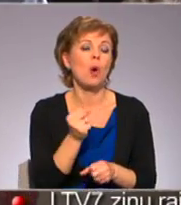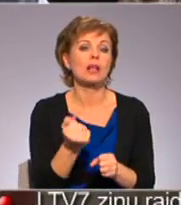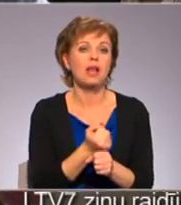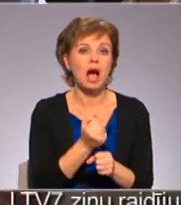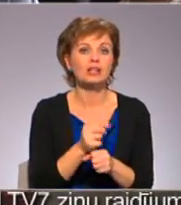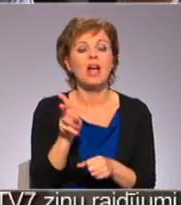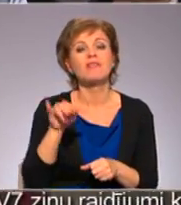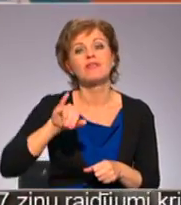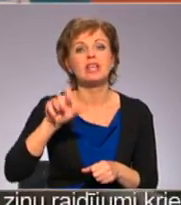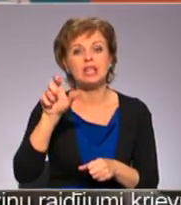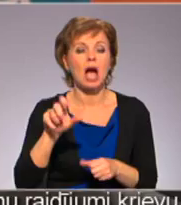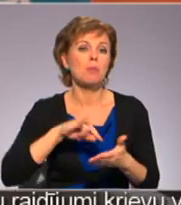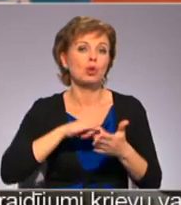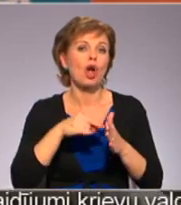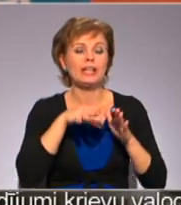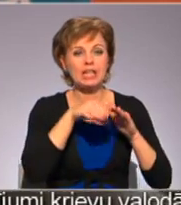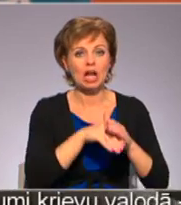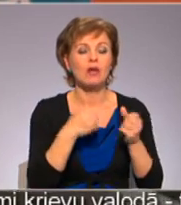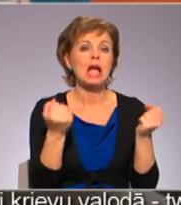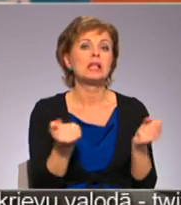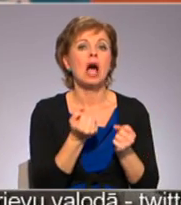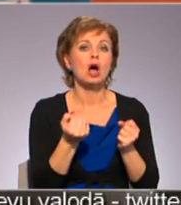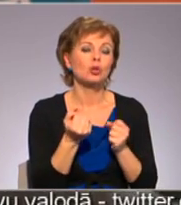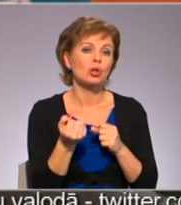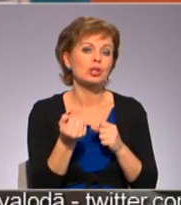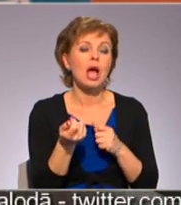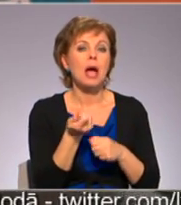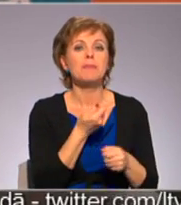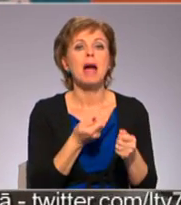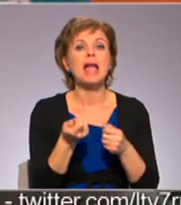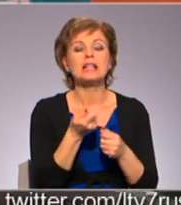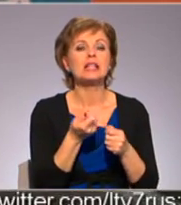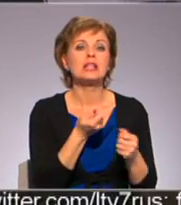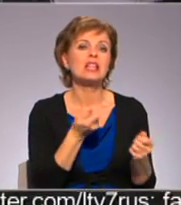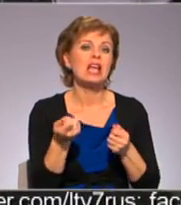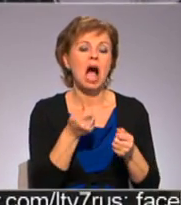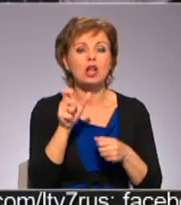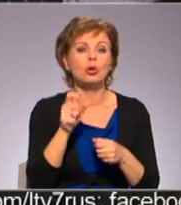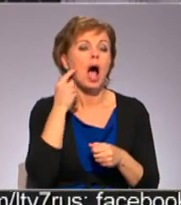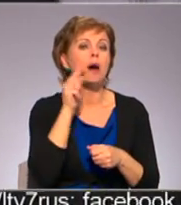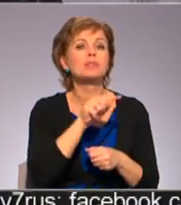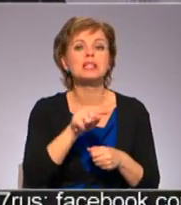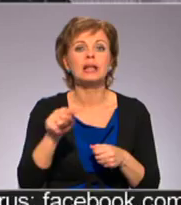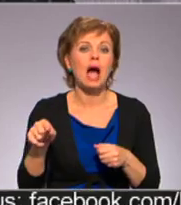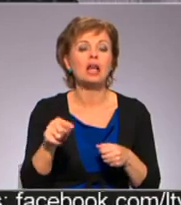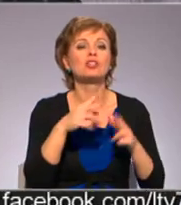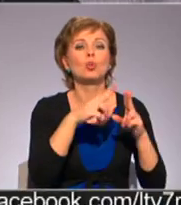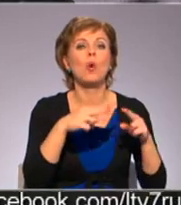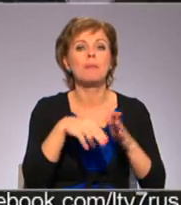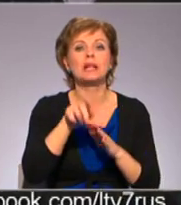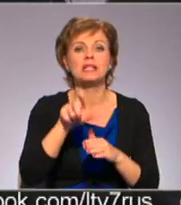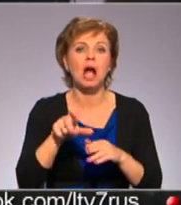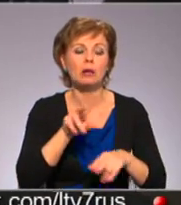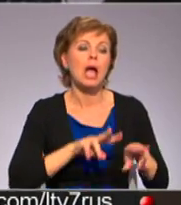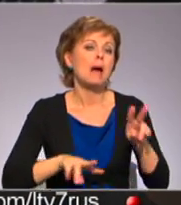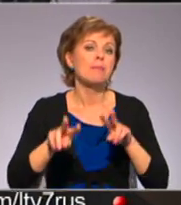Vija Kurenovska, kas projekta ietveros darbojas kā mediātors un apzinājusi visus potenciālos nometnes dalībniekus, stāsta, ka diezgan daudz